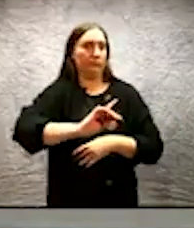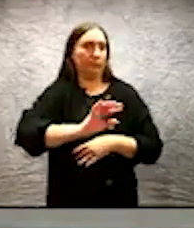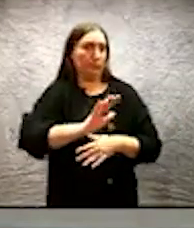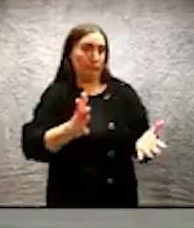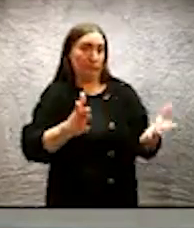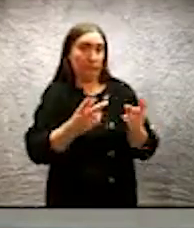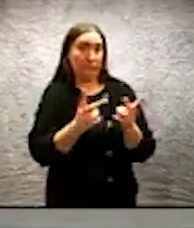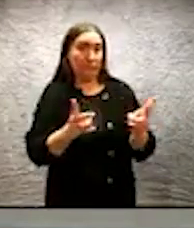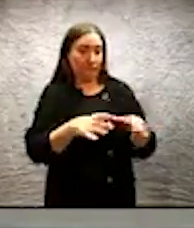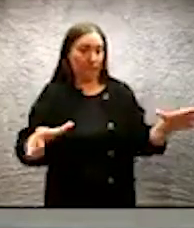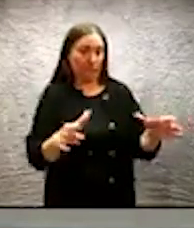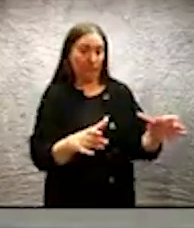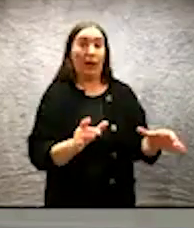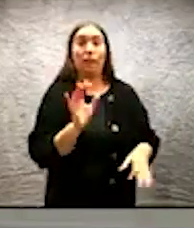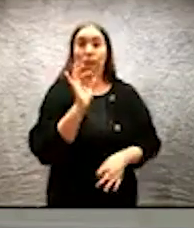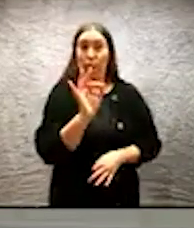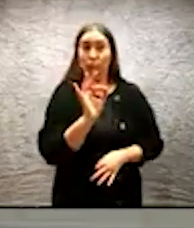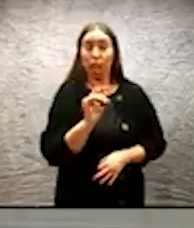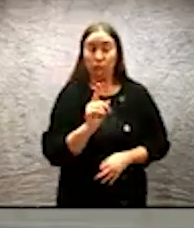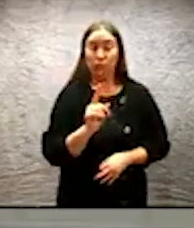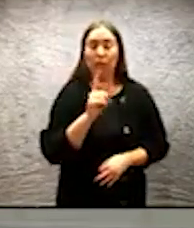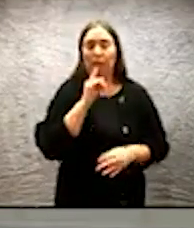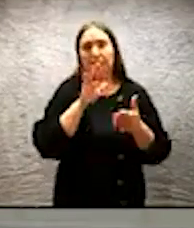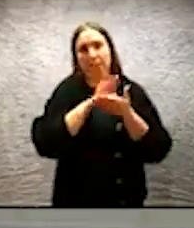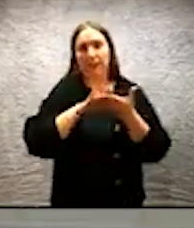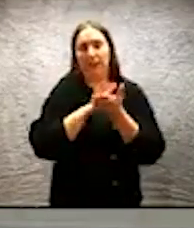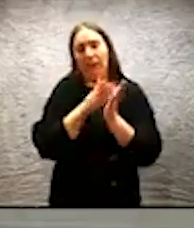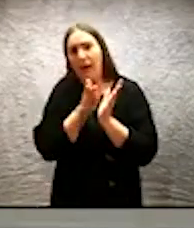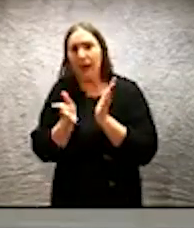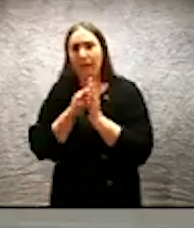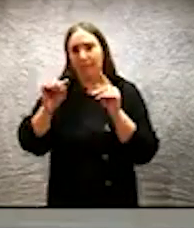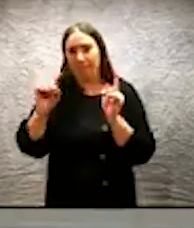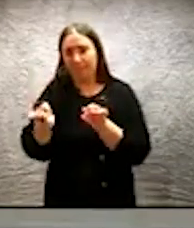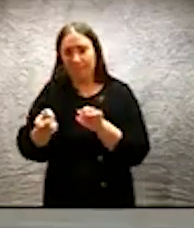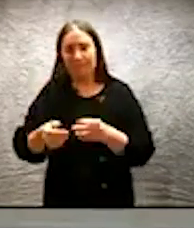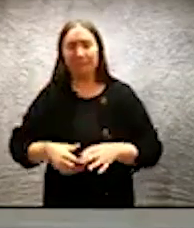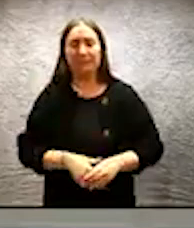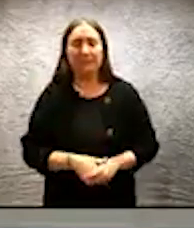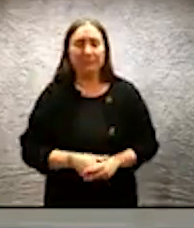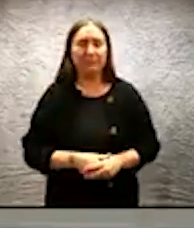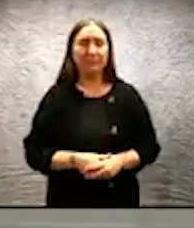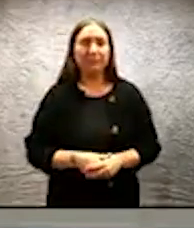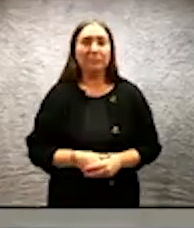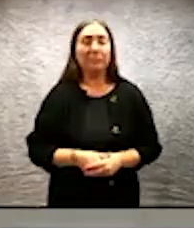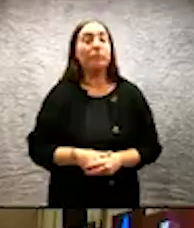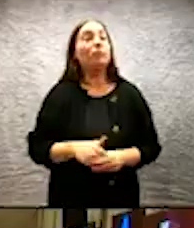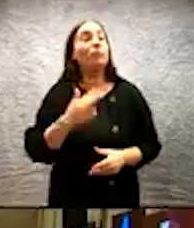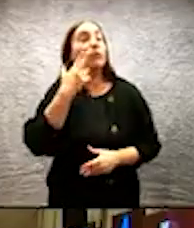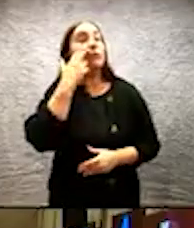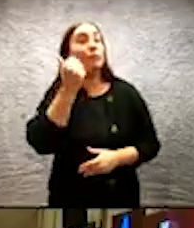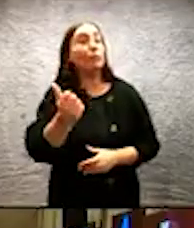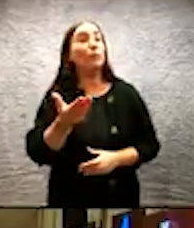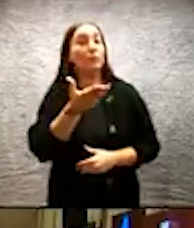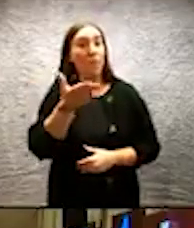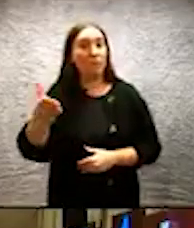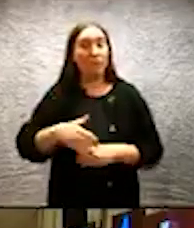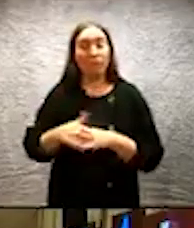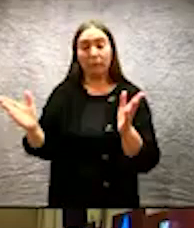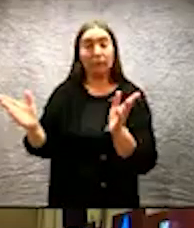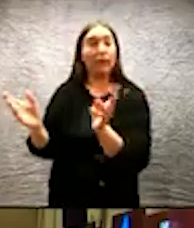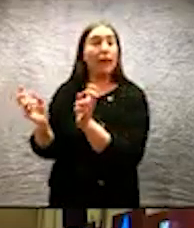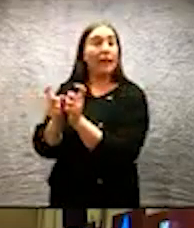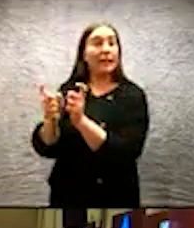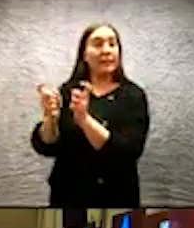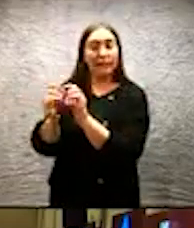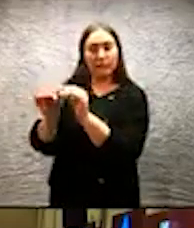parlant d'intérêt général, je me permets une légère digression en annonçant le déploiement, vous l'avez sans doute vu, des bornes de rechargement électrique et